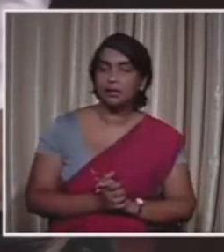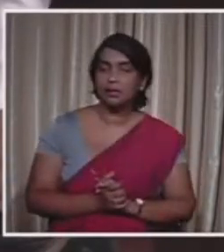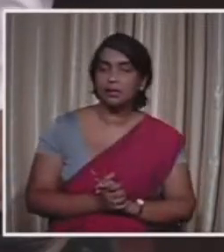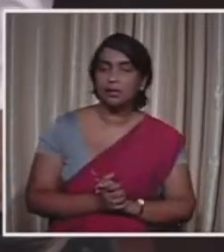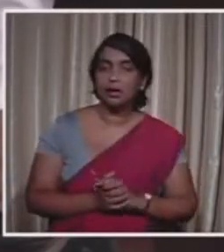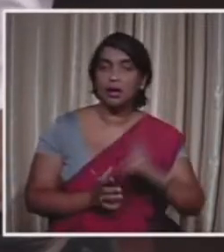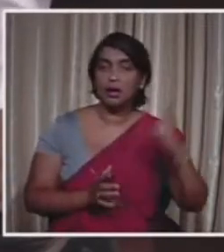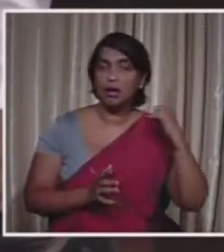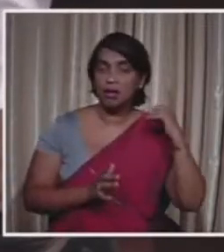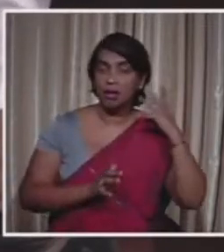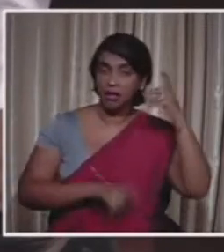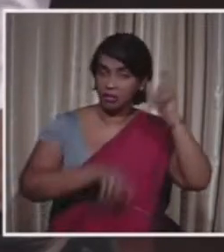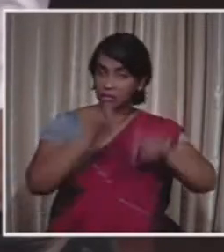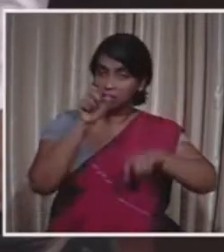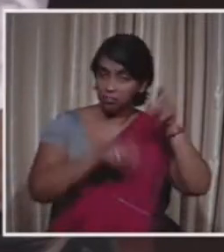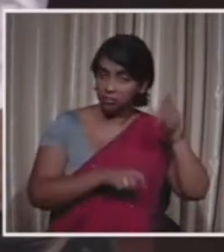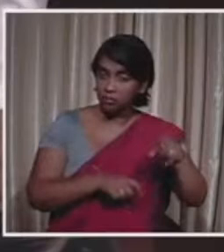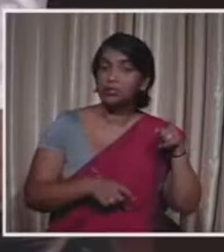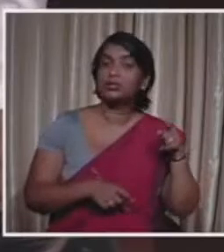araksaka ansawalata